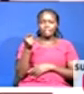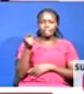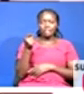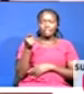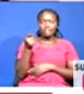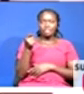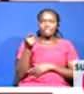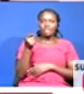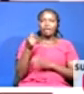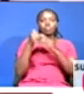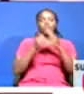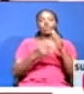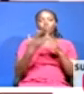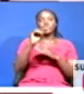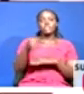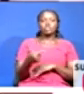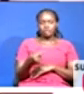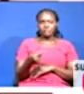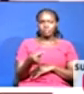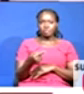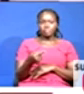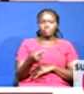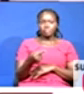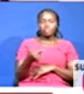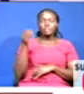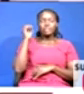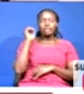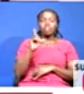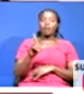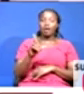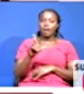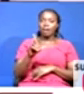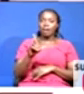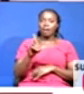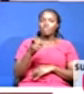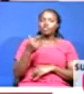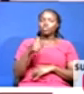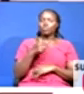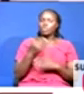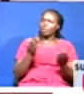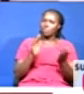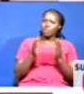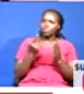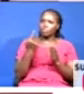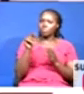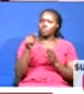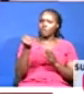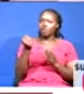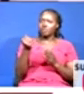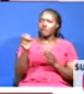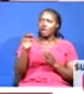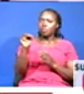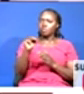hawafiki 1,040. Inafaa tuwe na watu karibu milioni 1.5